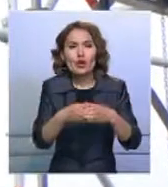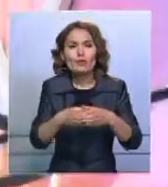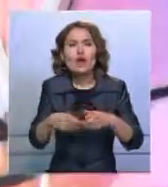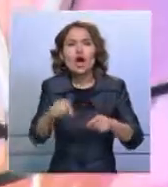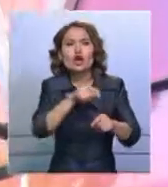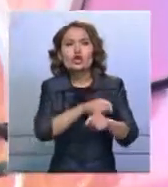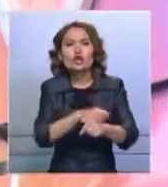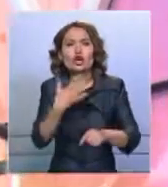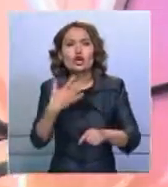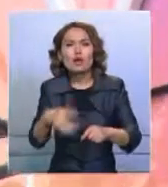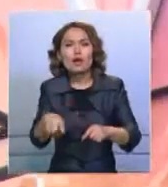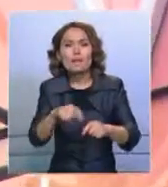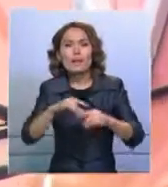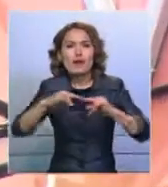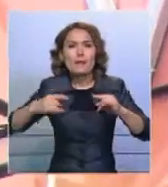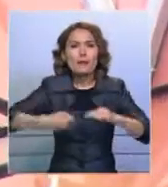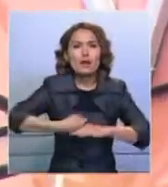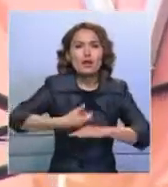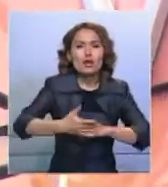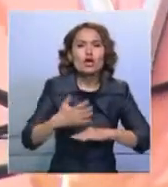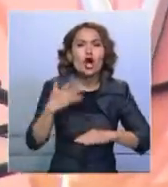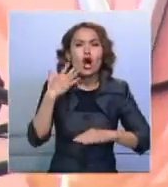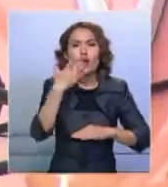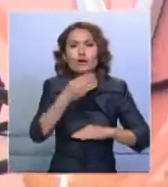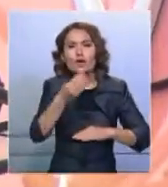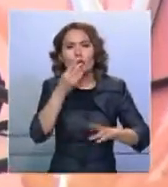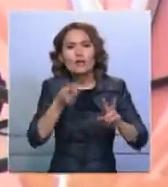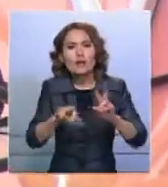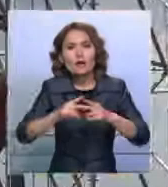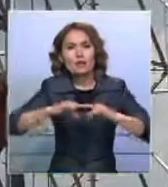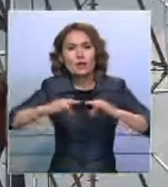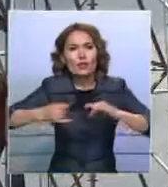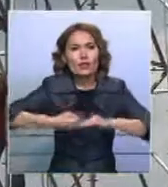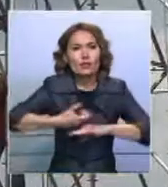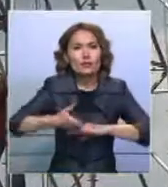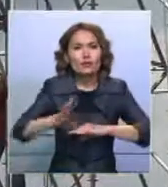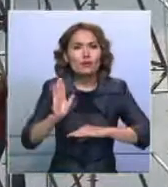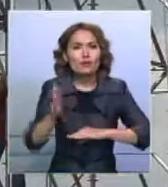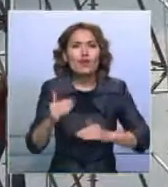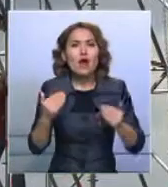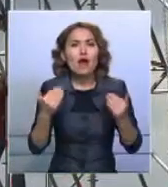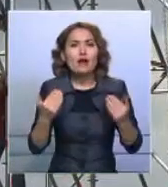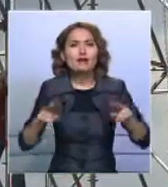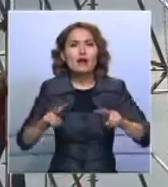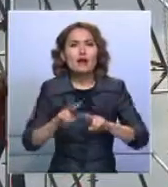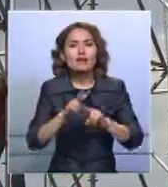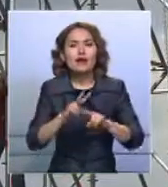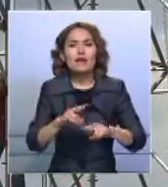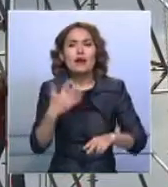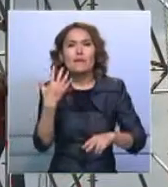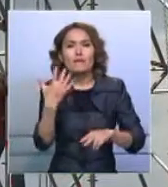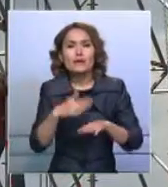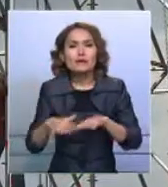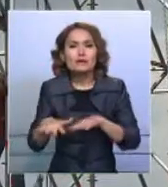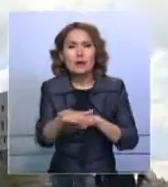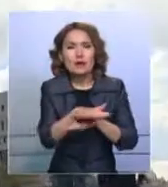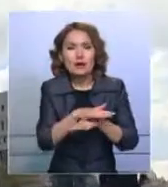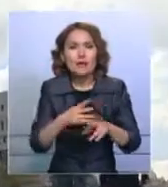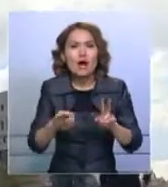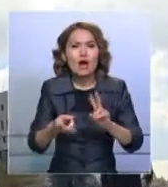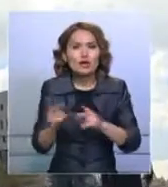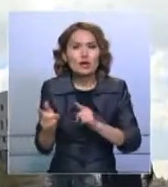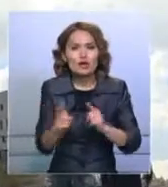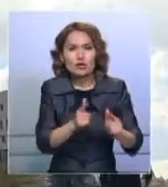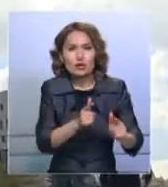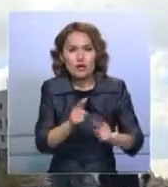50 метрлік мерекелік дастархан жайып, ұлттық тағамдарын ұсынады. Осыған орай, қазір Астананың 5 бірдей алаңында дайындық жұмыстары қызу жүріп